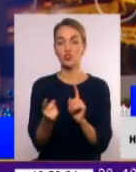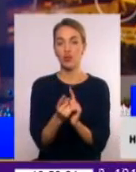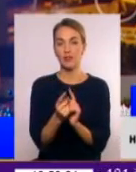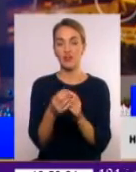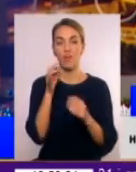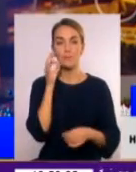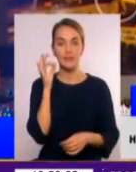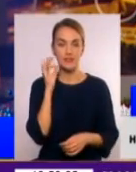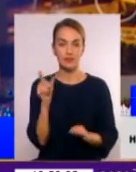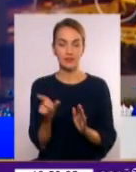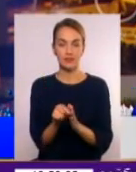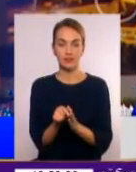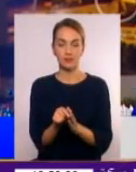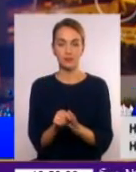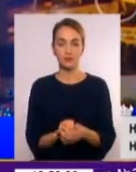в Мінськ